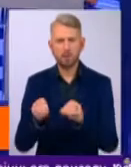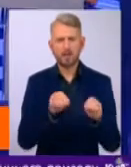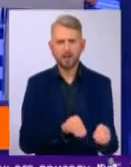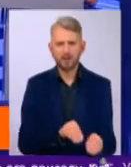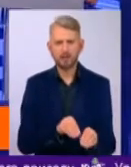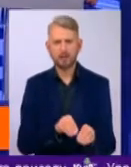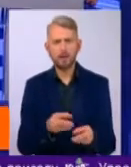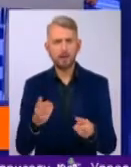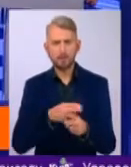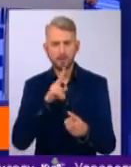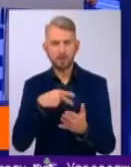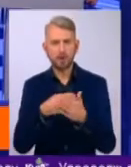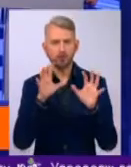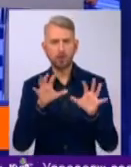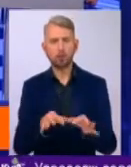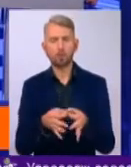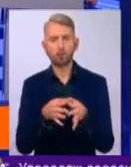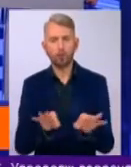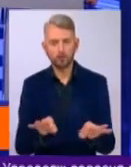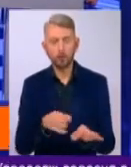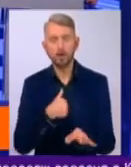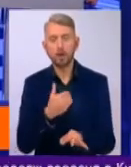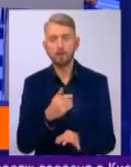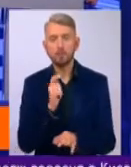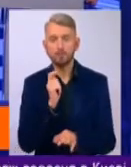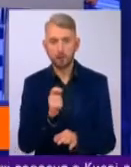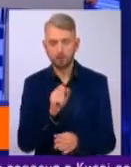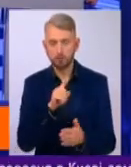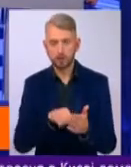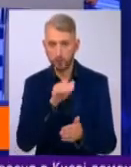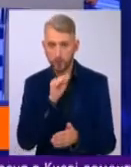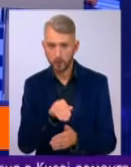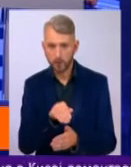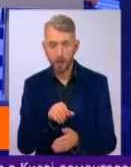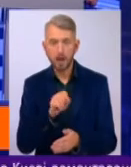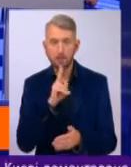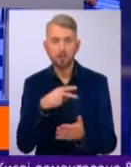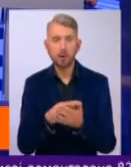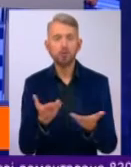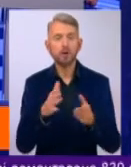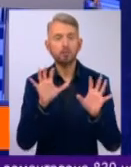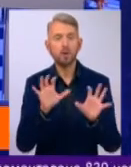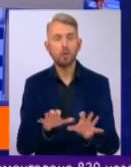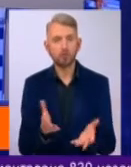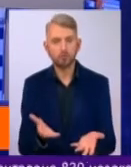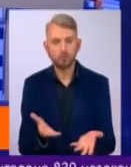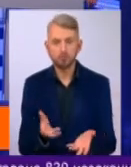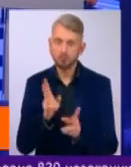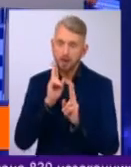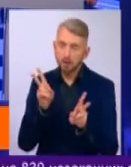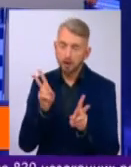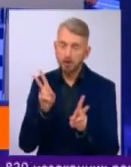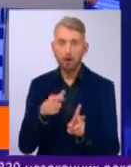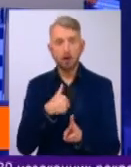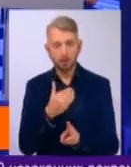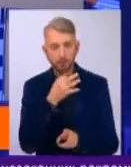без передбаченого законом дозволу. І я вам ставлю фахове питання. Передбаченого яким законом? Не знаю. А я вам